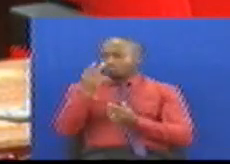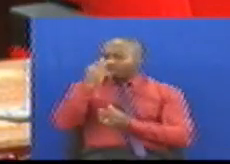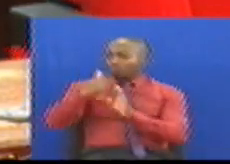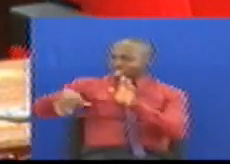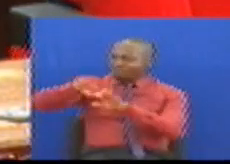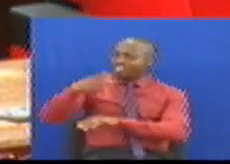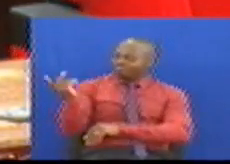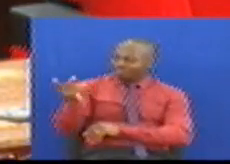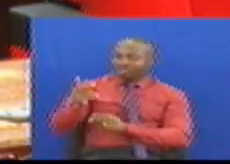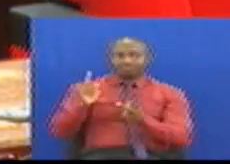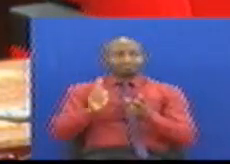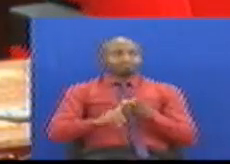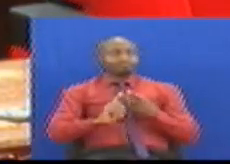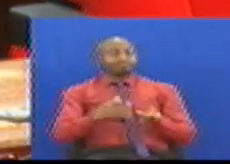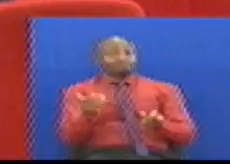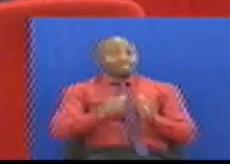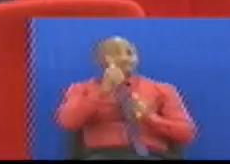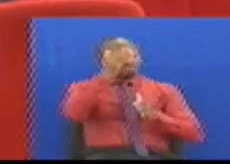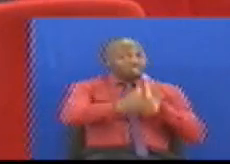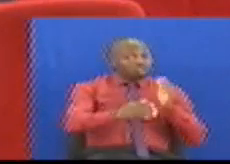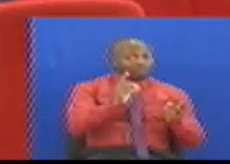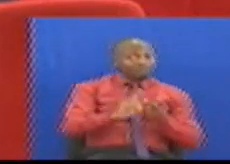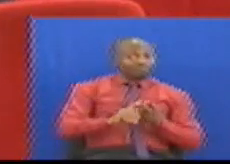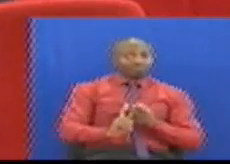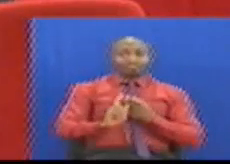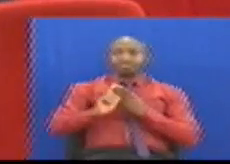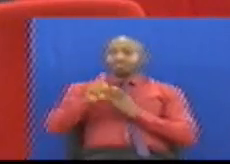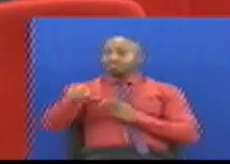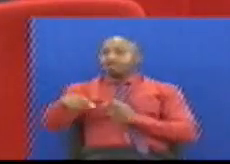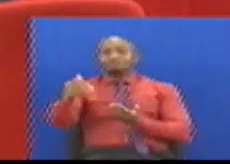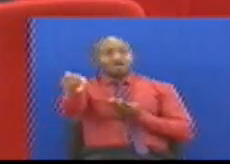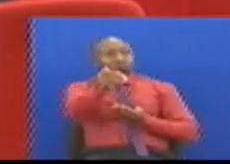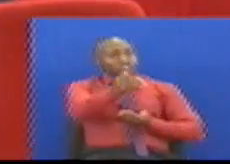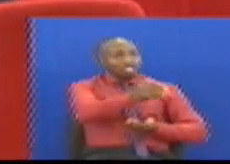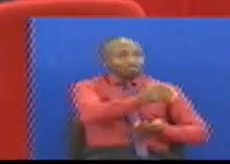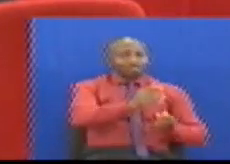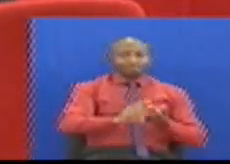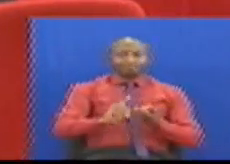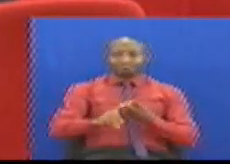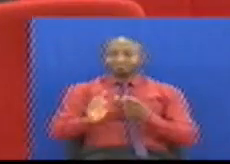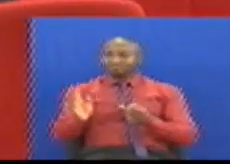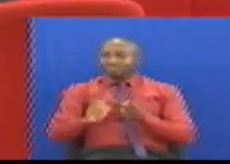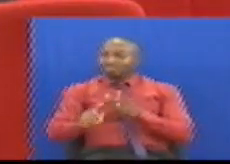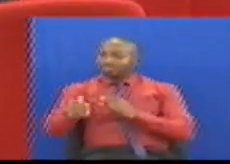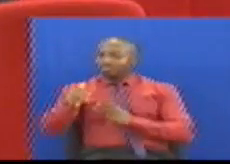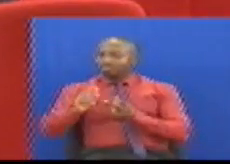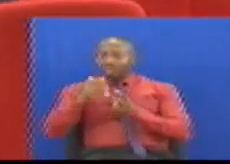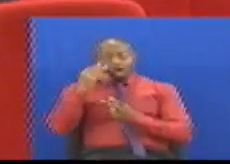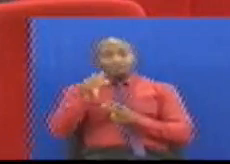pia. La mwisho Mheshimiwa Naibu Spika, hili la makusanyo. Naomba tusiwe